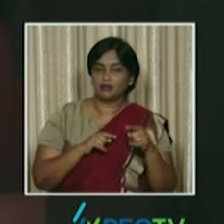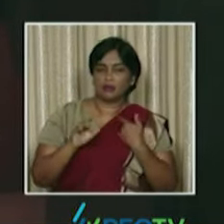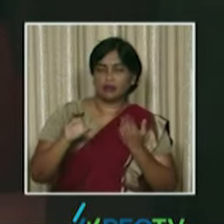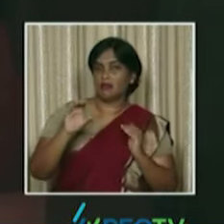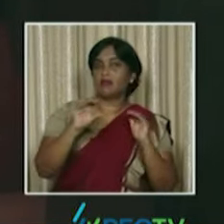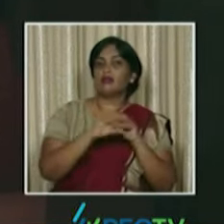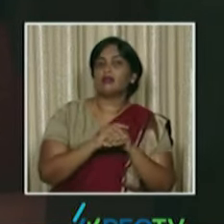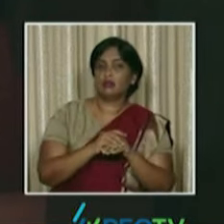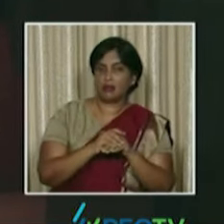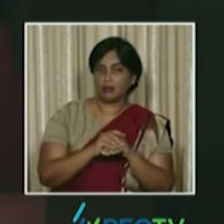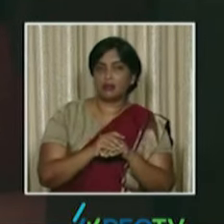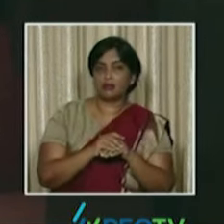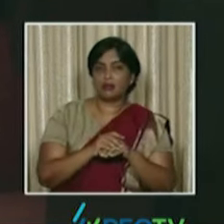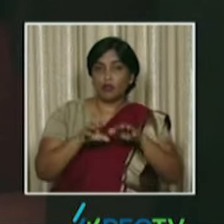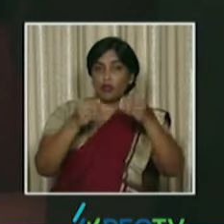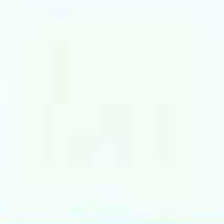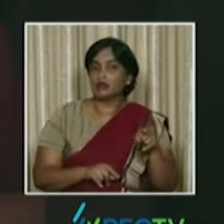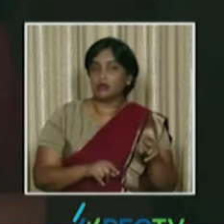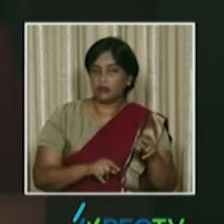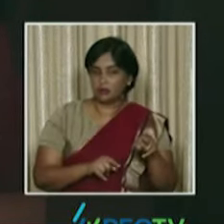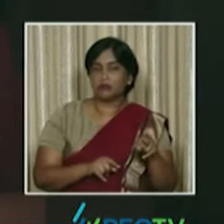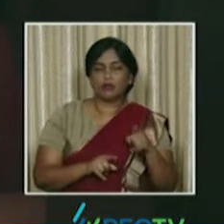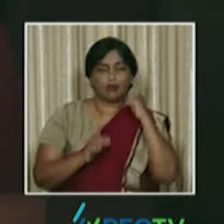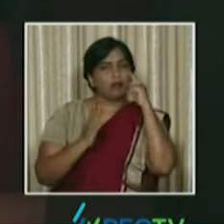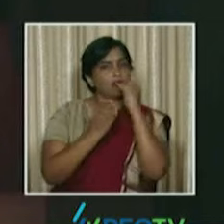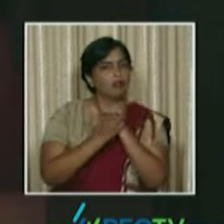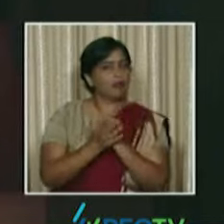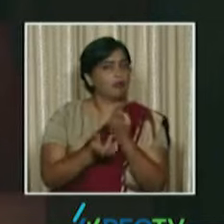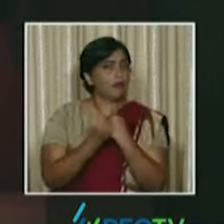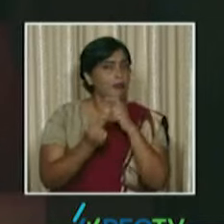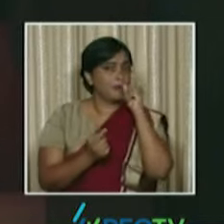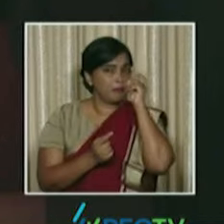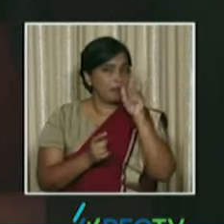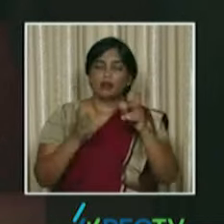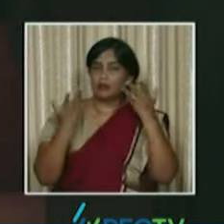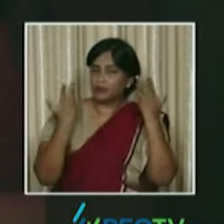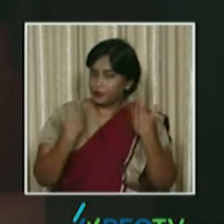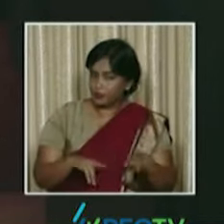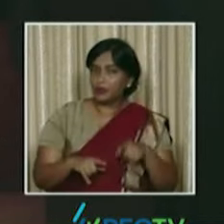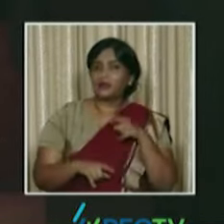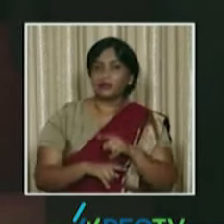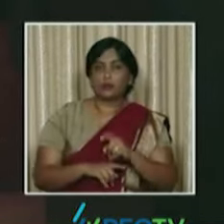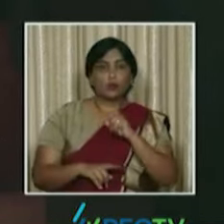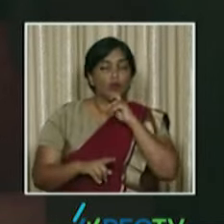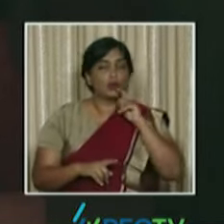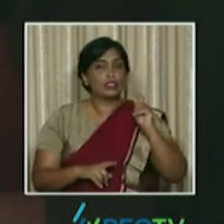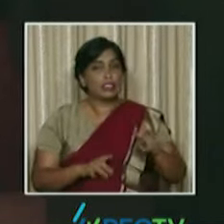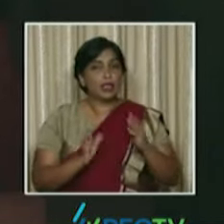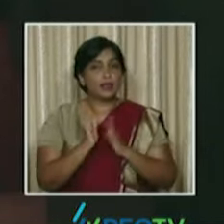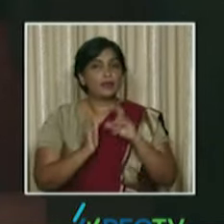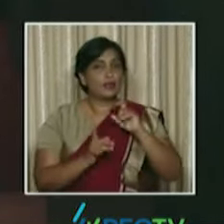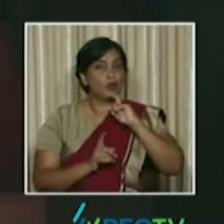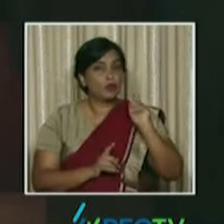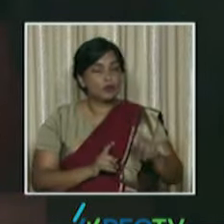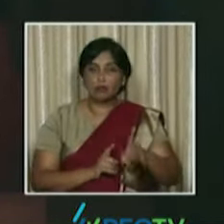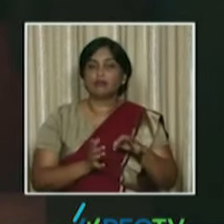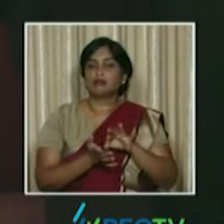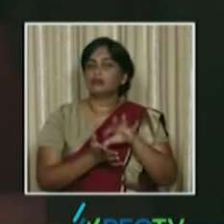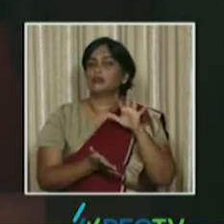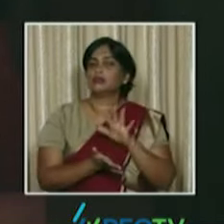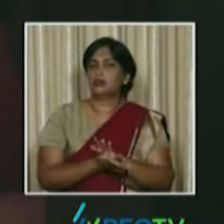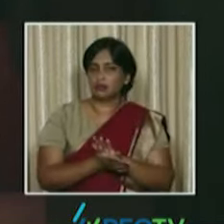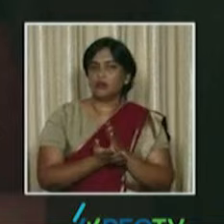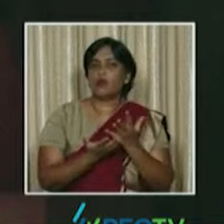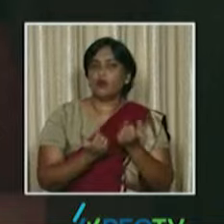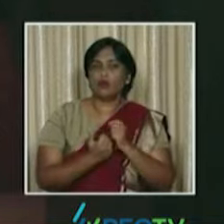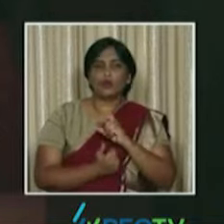ප්‍රවේශ වීමේ හැකියාව අහිමි කිරීම සඳහා කරුණු විභාග කර බැලීමකින් අනතුරුව මහේස්ත්‍රාත්වරයෙකු විසින් ලබා දෙනු ලබන නියෝගයක් අවශ්‍ය